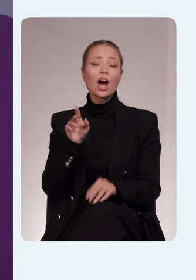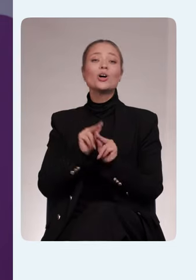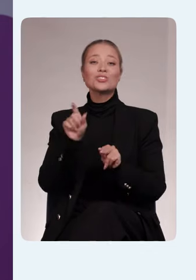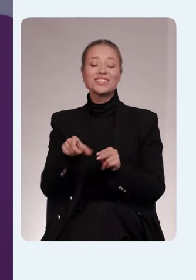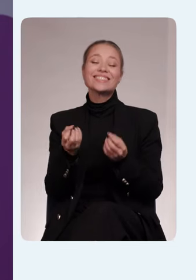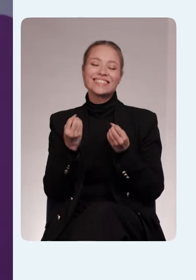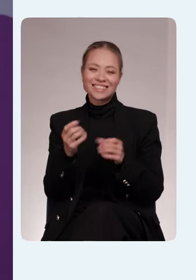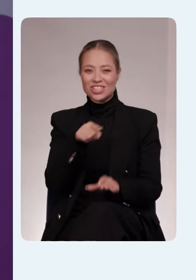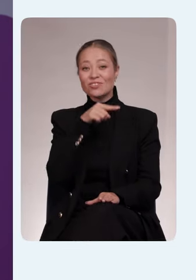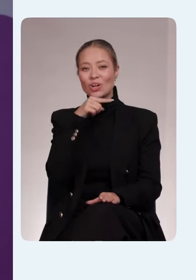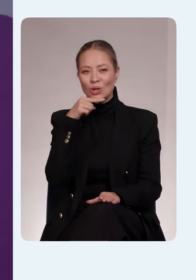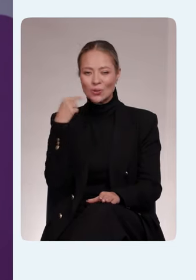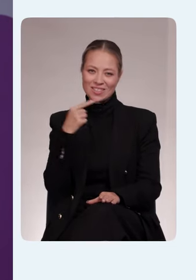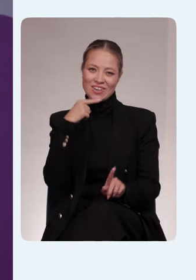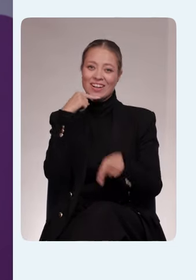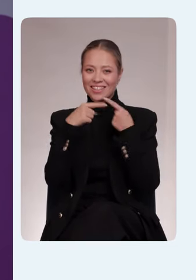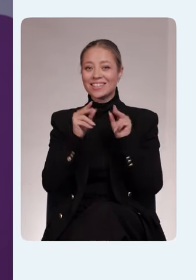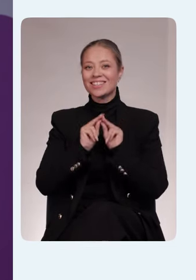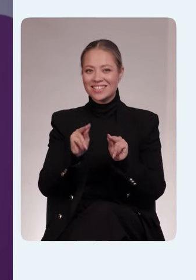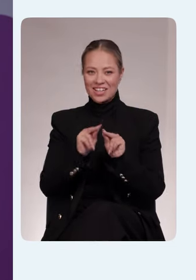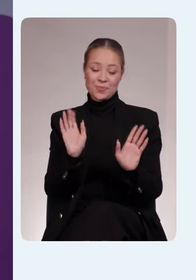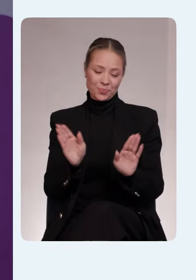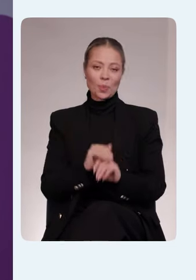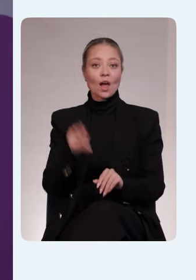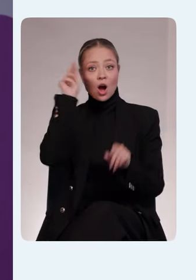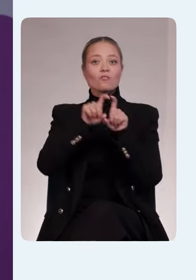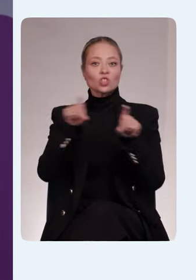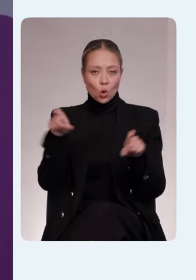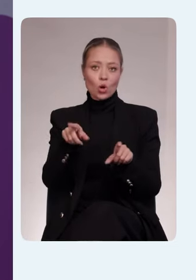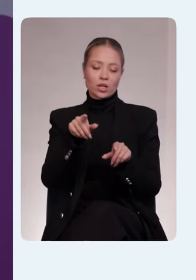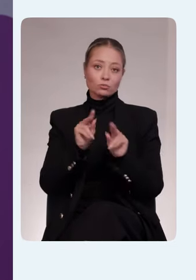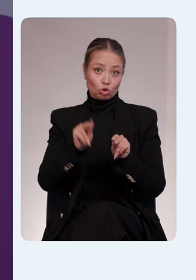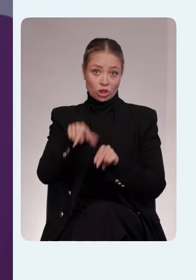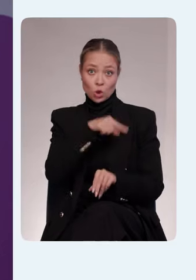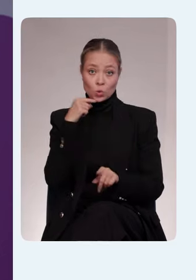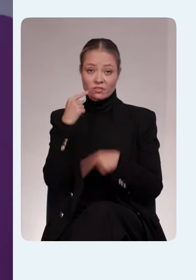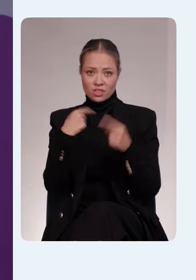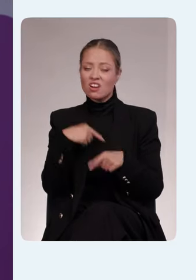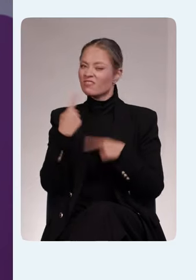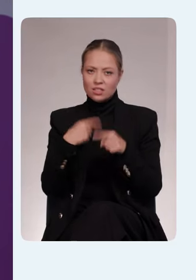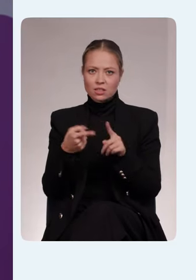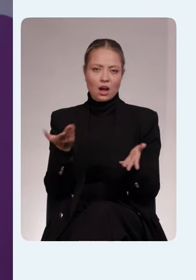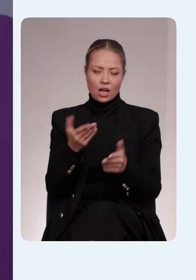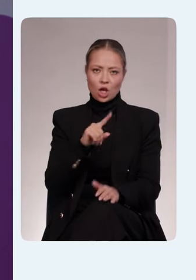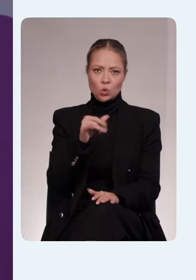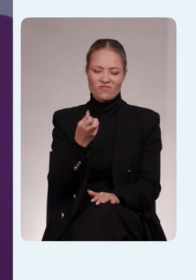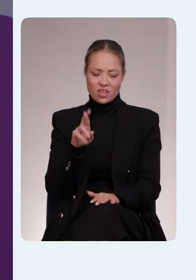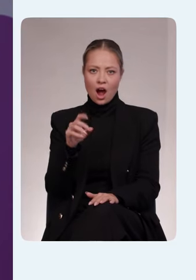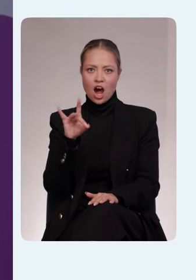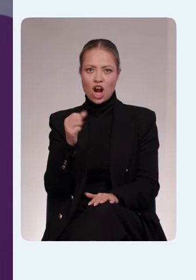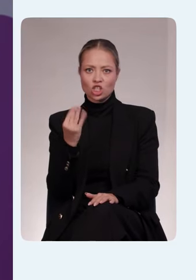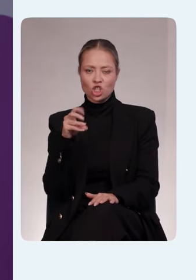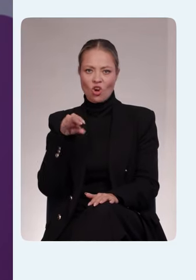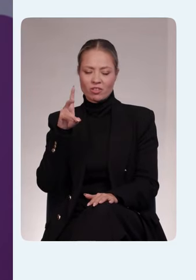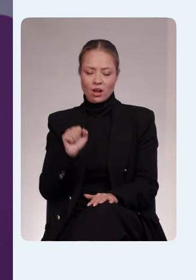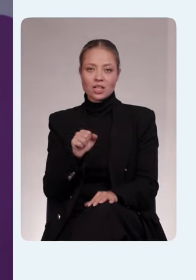языка. Замечали, да, что в школе всегда учитель русского языка какая-нибудь Зульфия Рашитовна. Но такое ощущение, что специально,